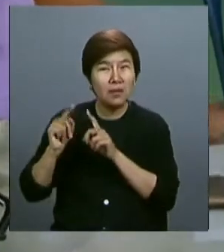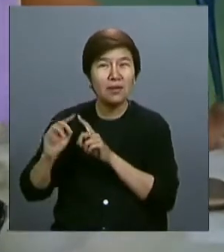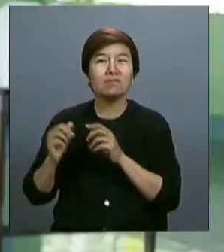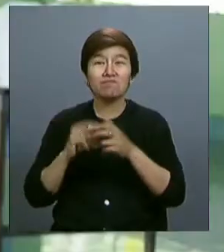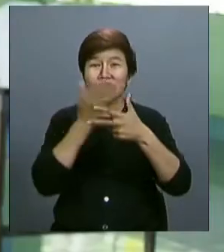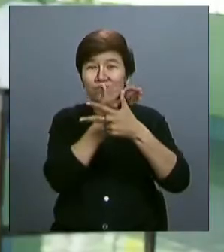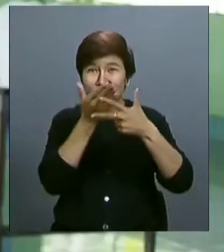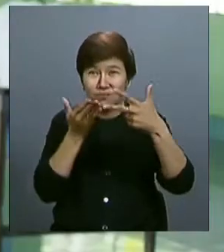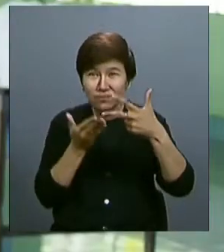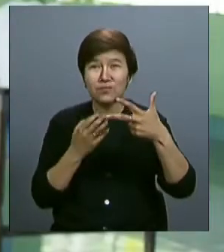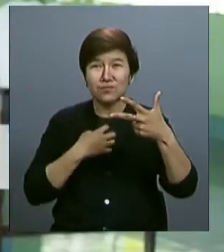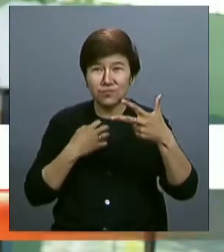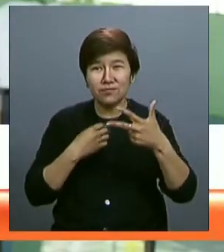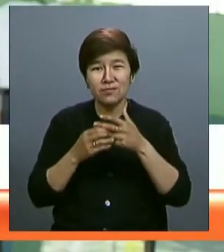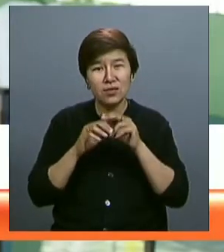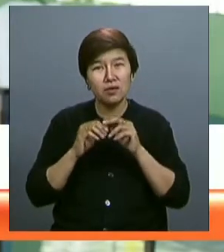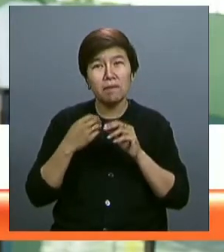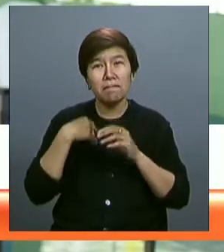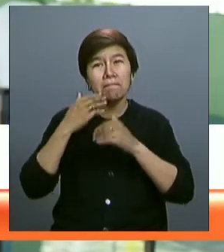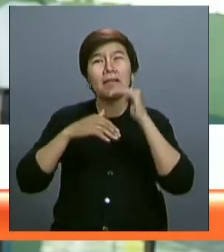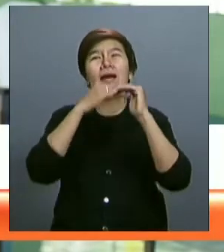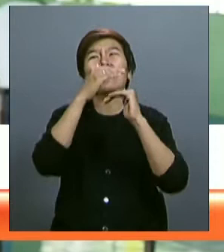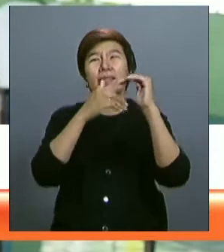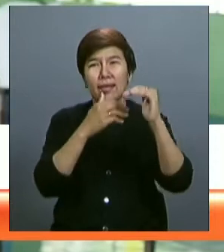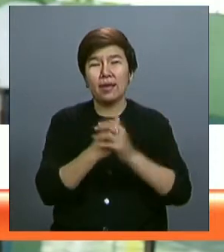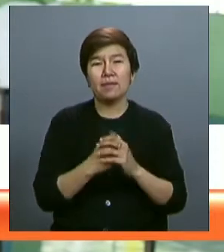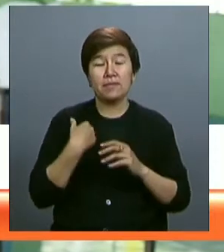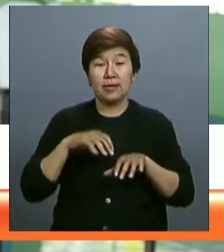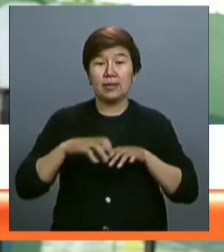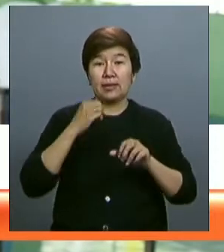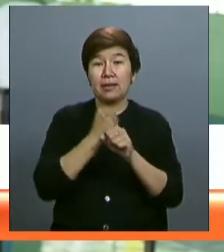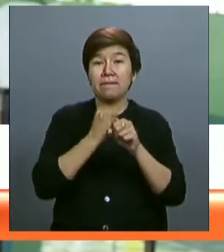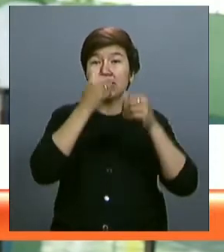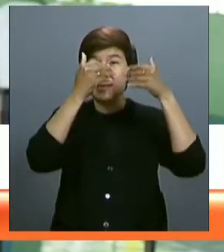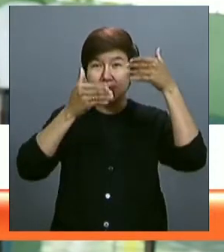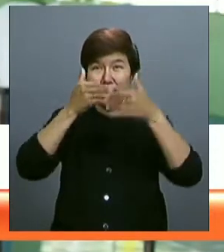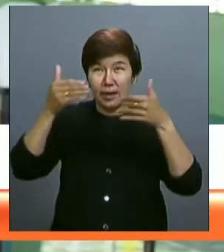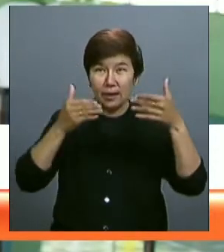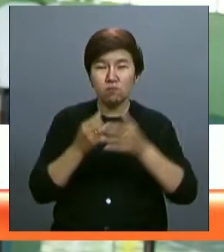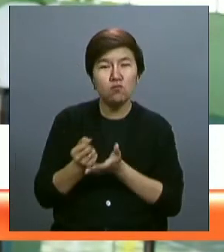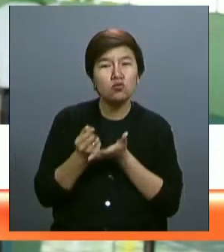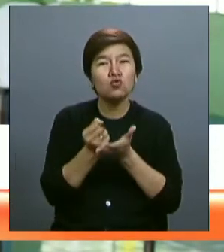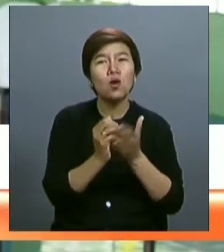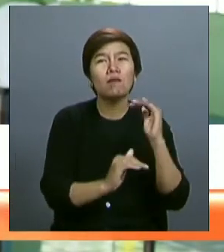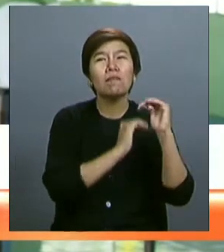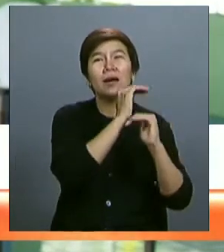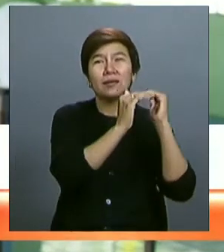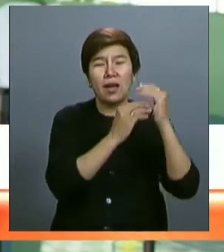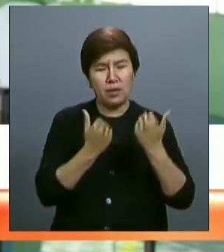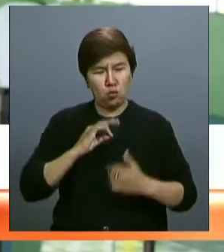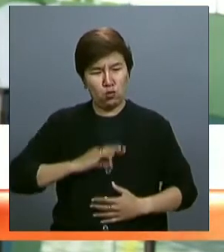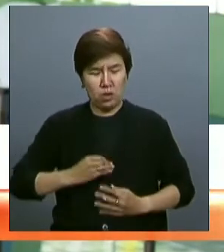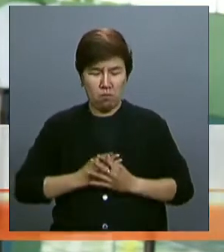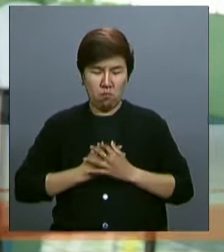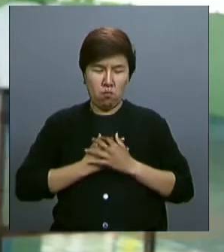ก็ขนม จูจุ๋น จัดกิจกรรมขึ้นมาช่วยกันพัฒนาก็ภูมิใจอะค่ะที่เรา